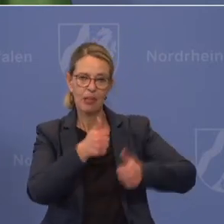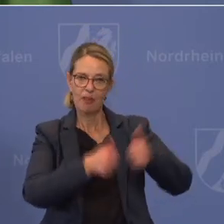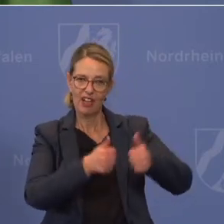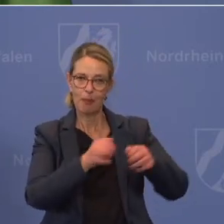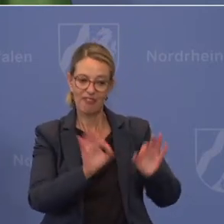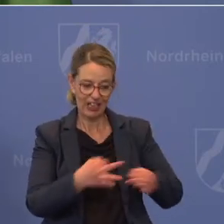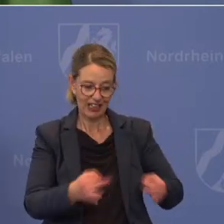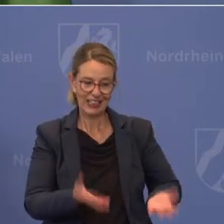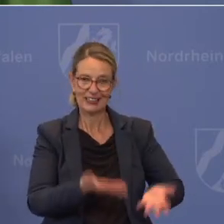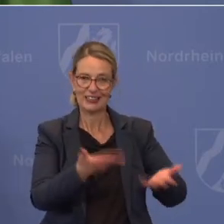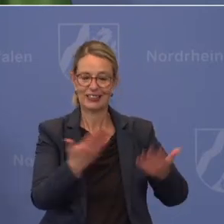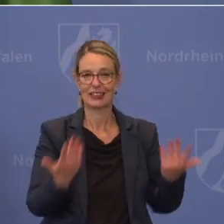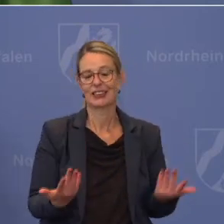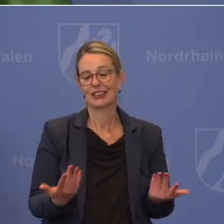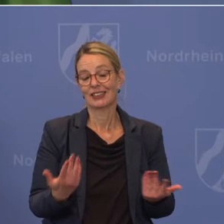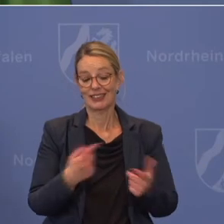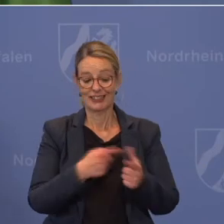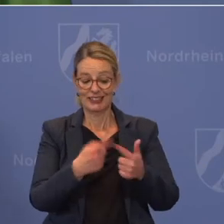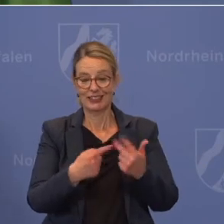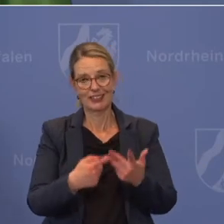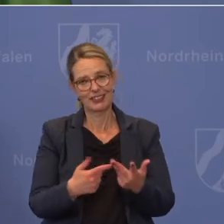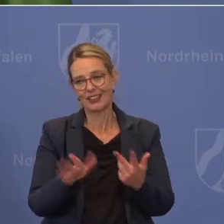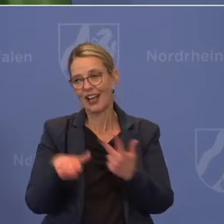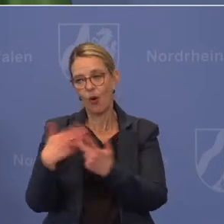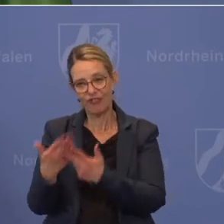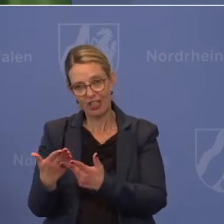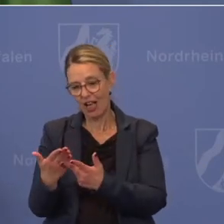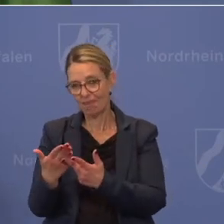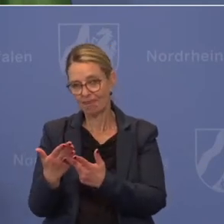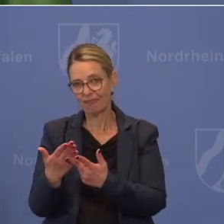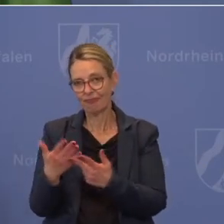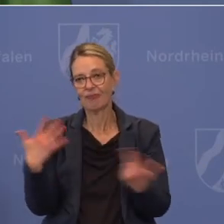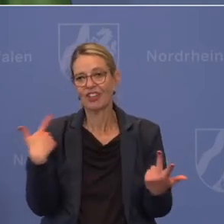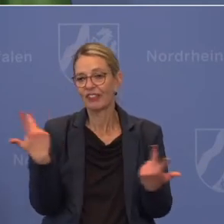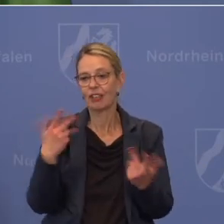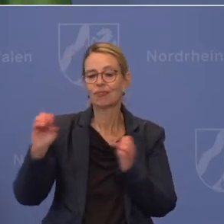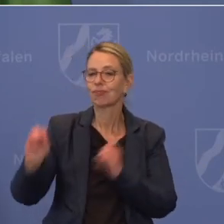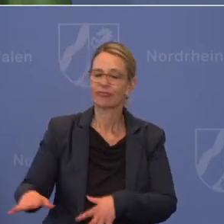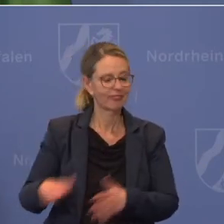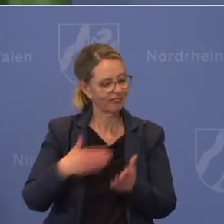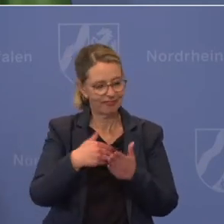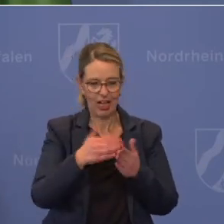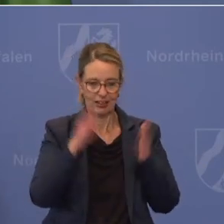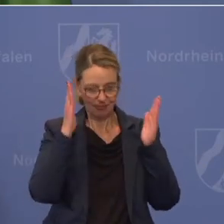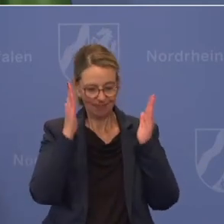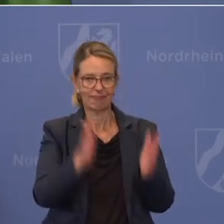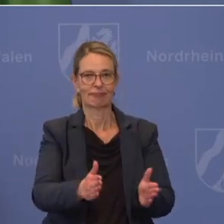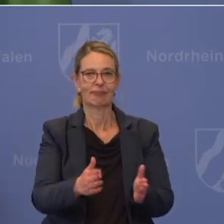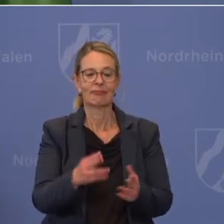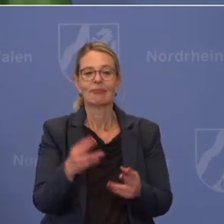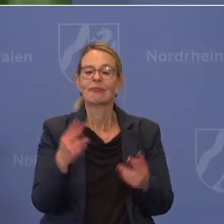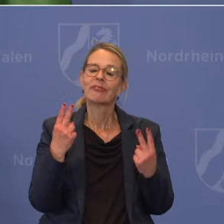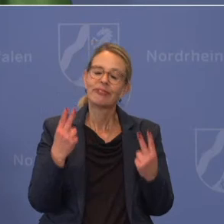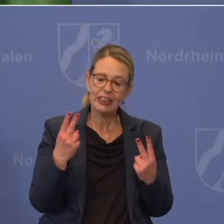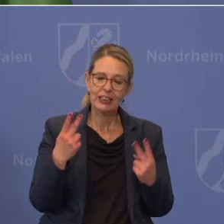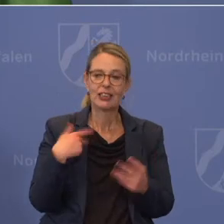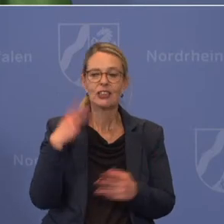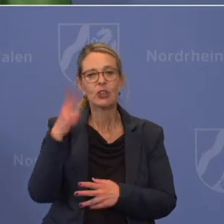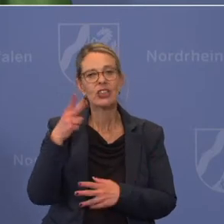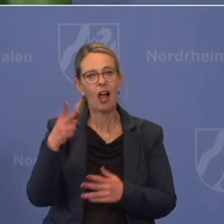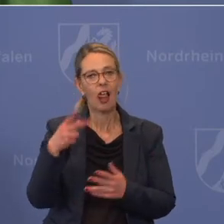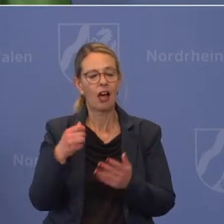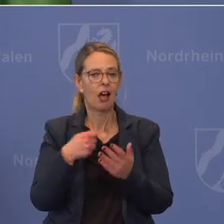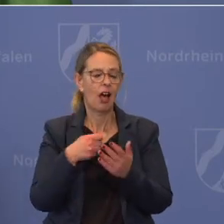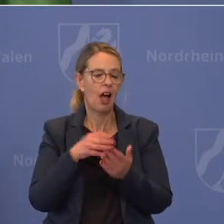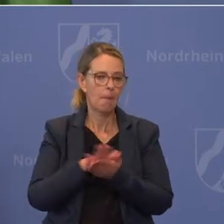steigern. Diese zentralen Aufgaben müssen aber weiter angegangen werden. Es ist sicherlich gut, dass die Sozialabgaben jetzt